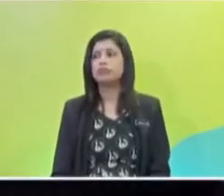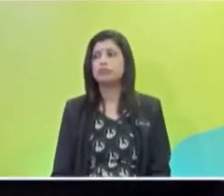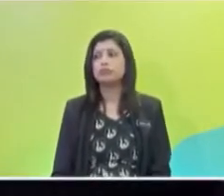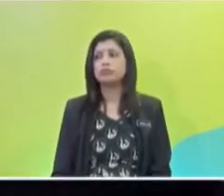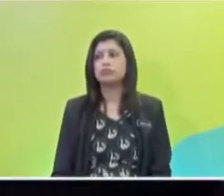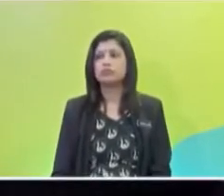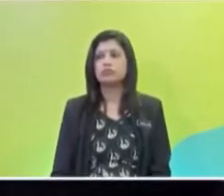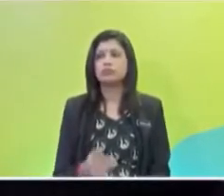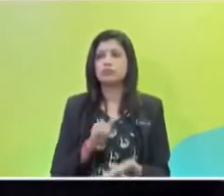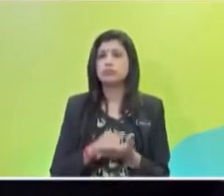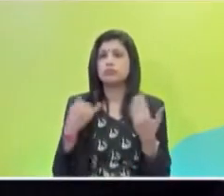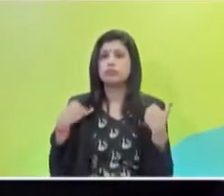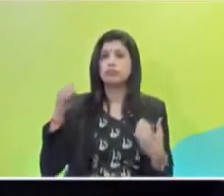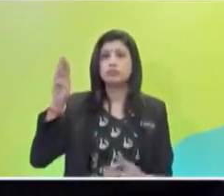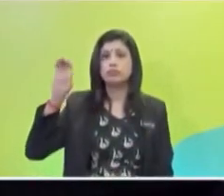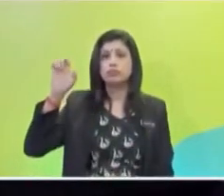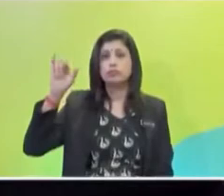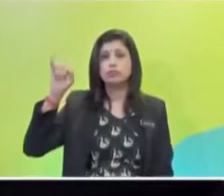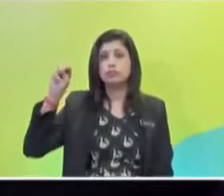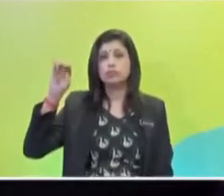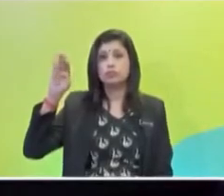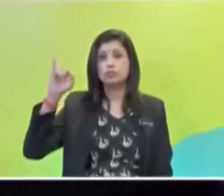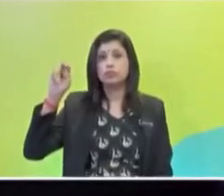masukkan belimbing. Okey.